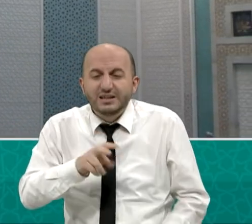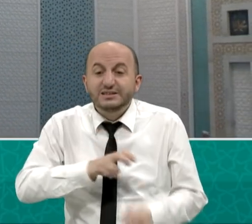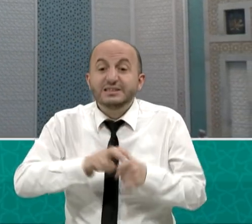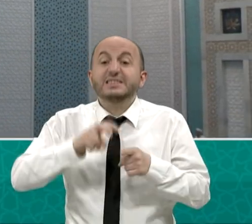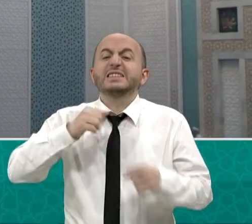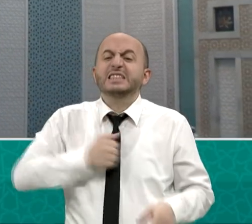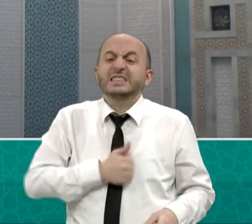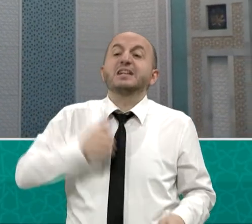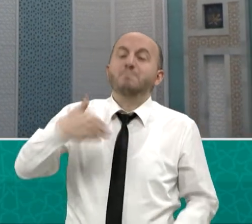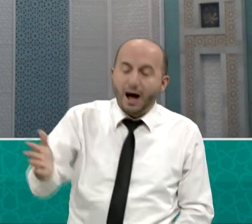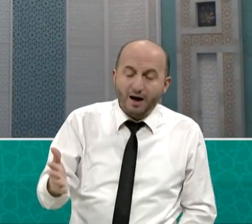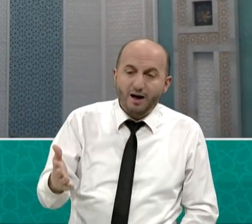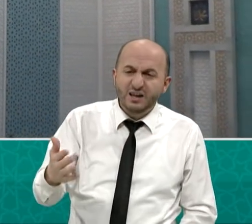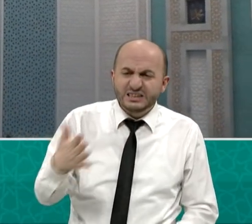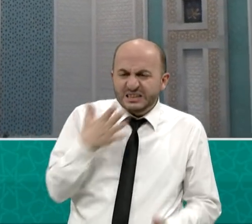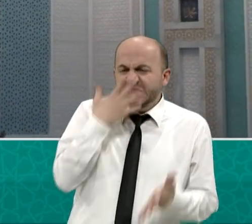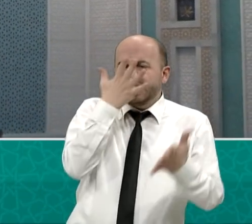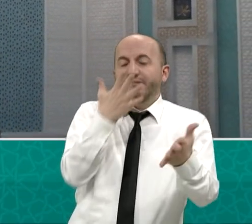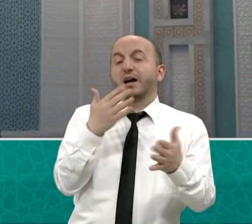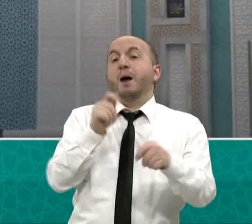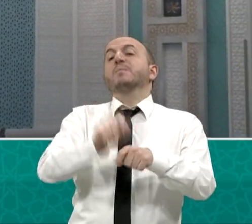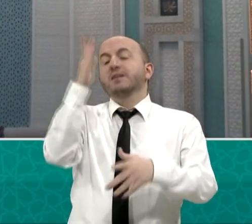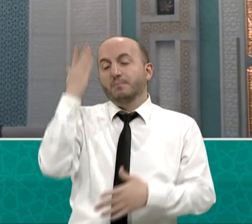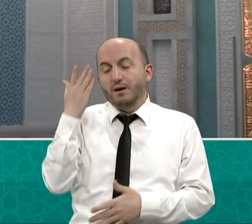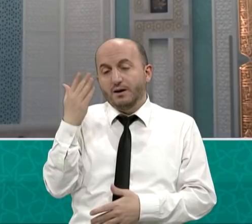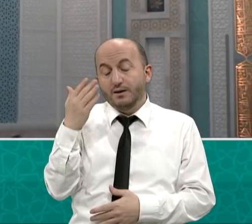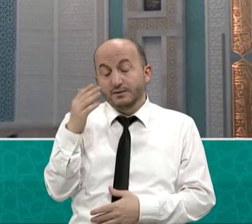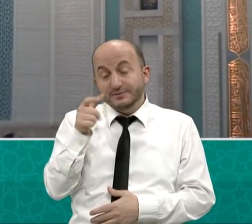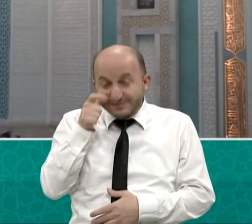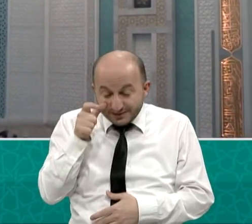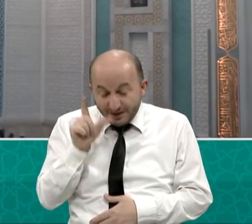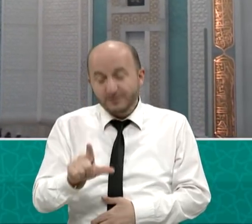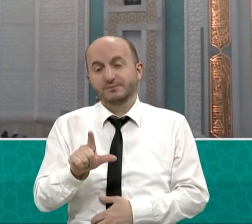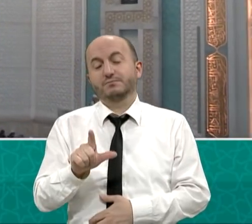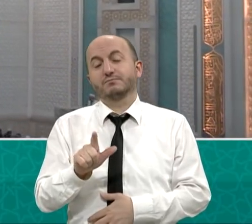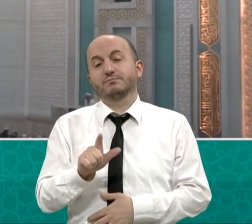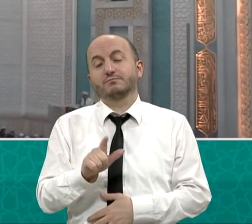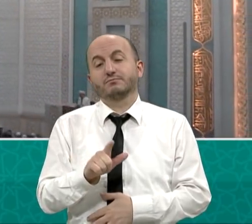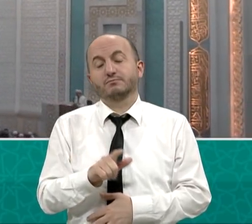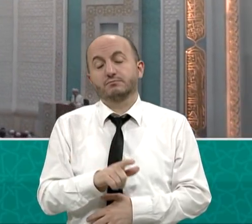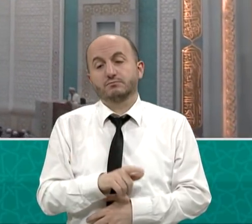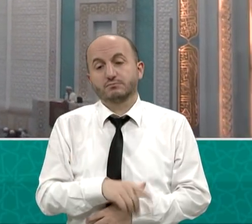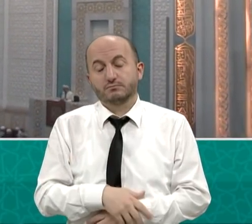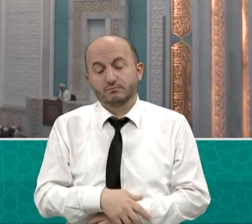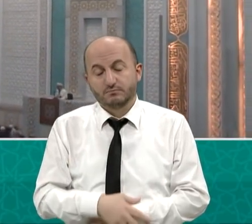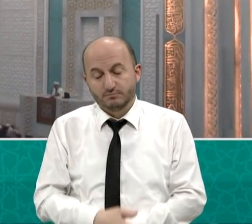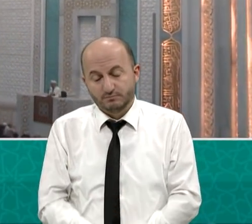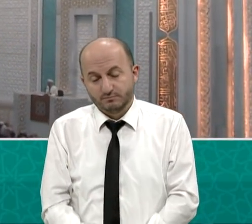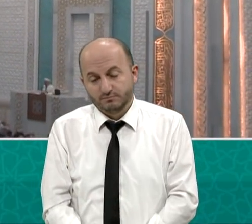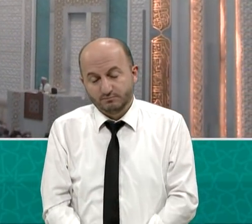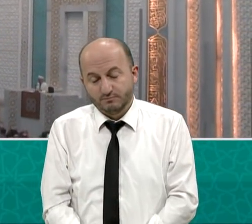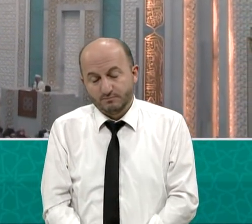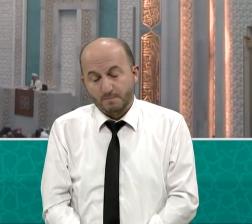kızdırmamak, bu anlamda nefret ettirmemek adına gayret etmemiz gerekirken maalesef buna riayet etmediğini görmekteyiz.